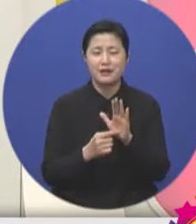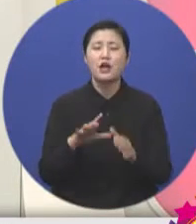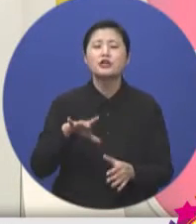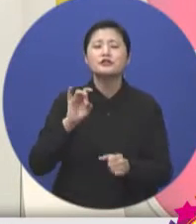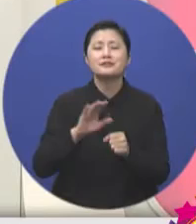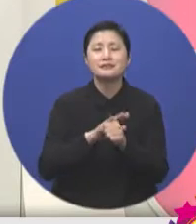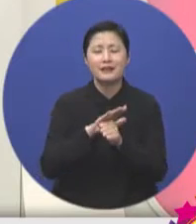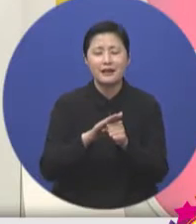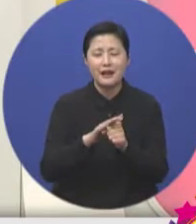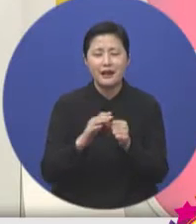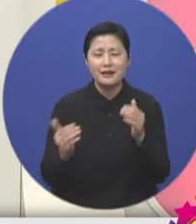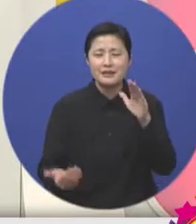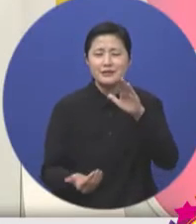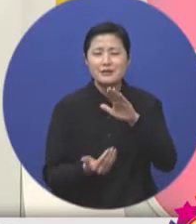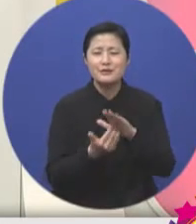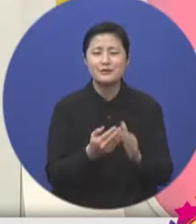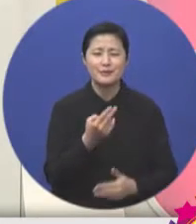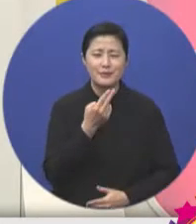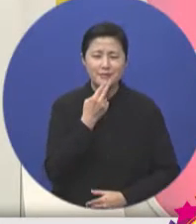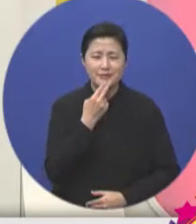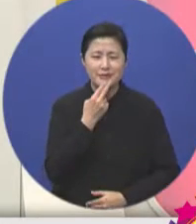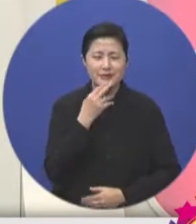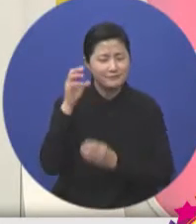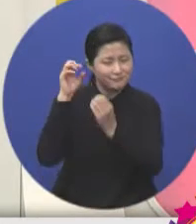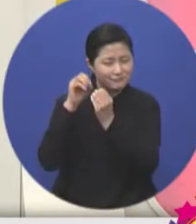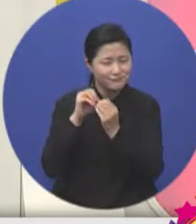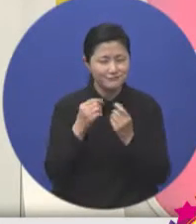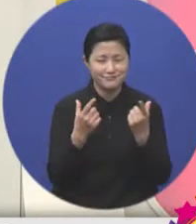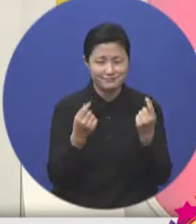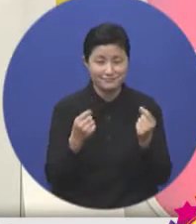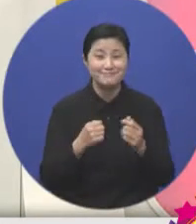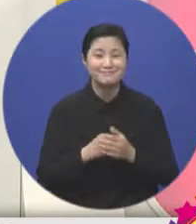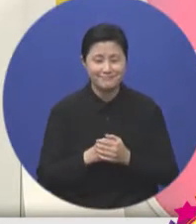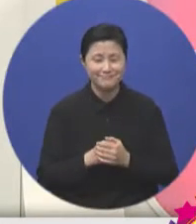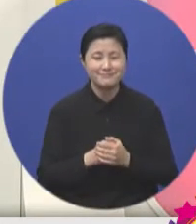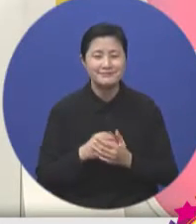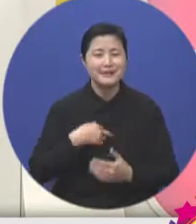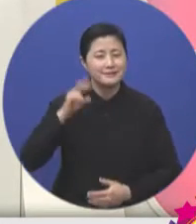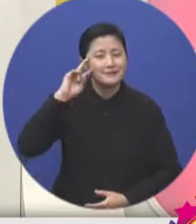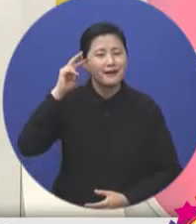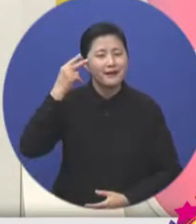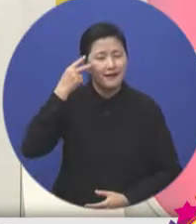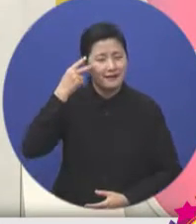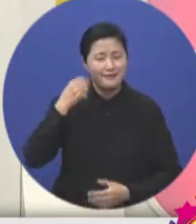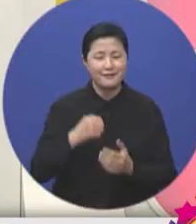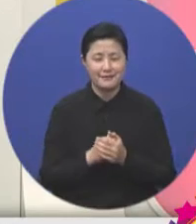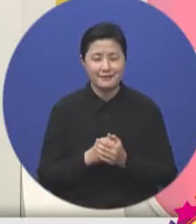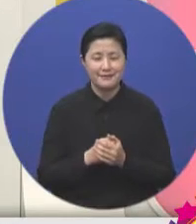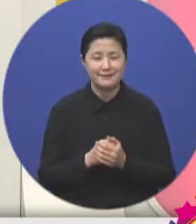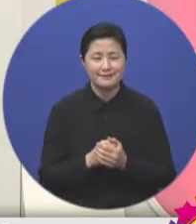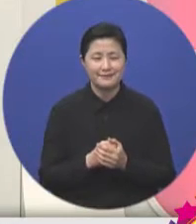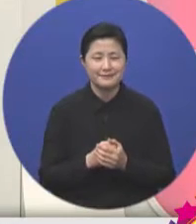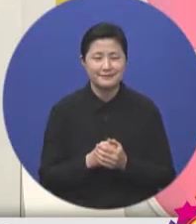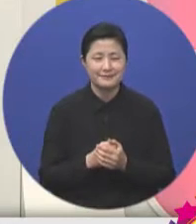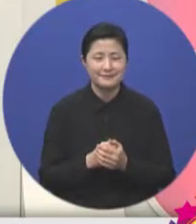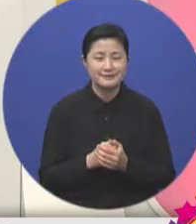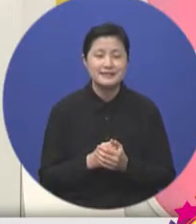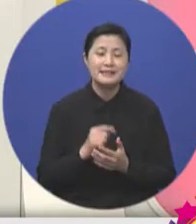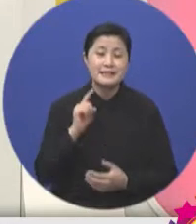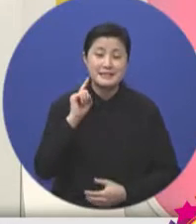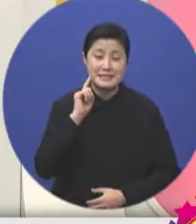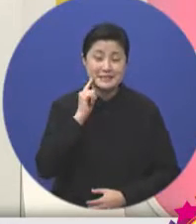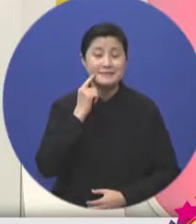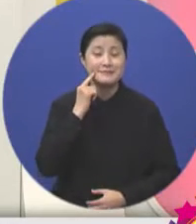그 속설이 예, 있잖아요. 예. 그렇죠? 네네. 네. 맞습니다. 제가 잠시 착각했어요. 이루어지는 줄 알았어요. 그래도 이렇게